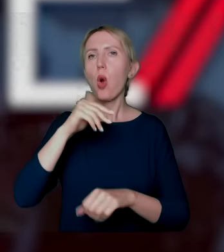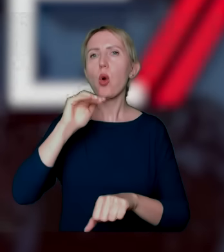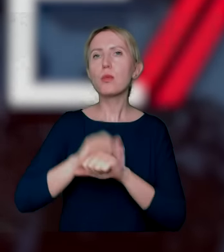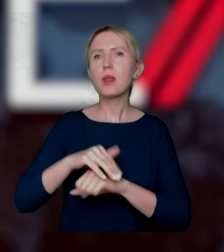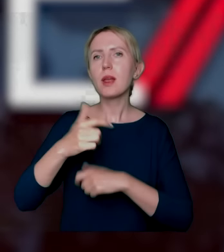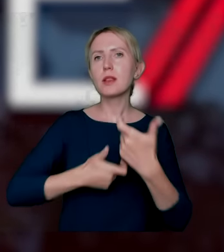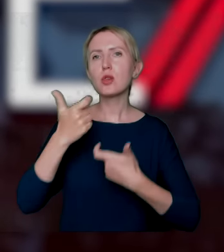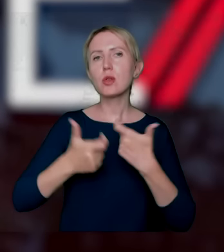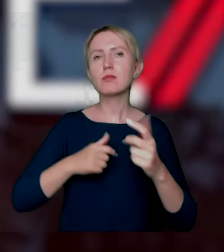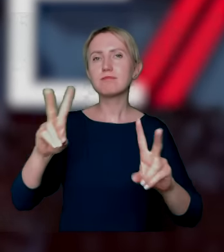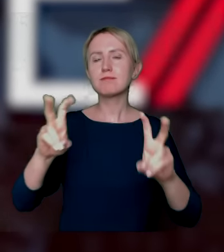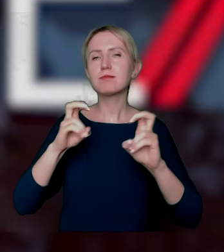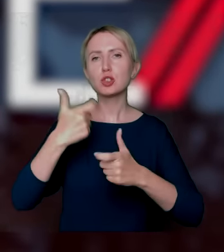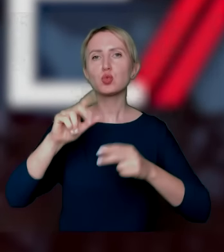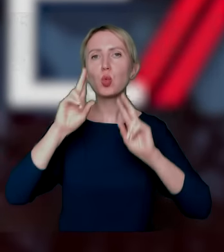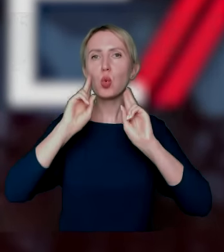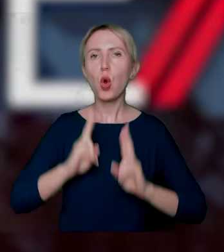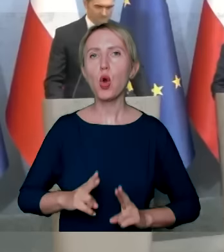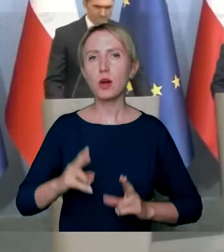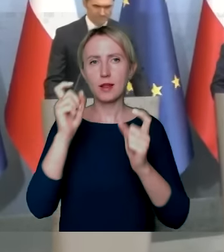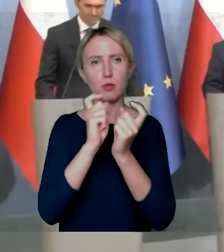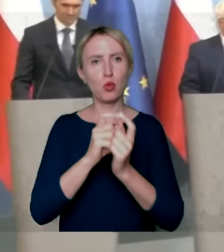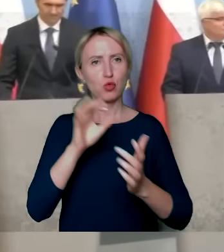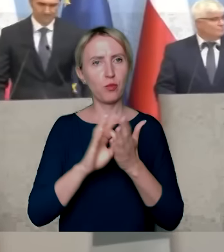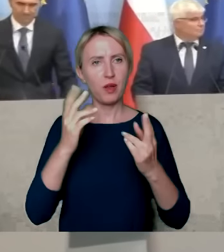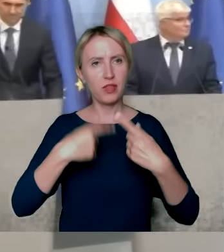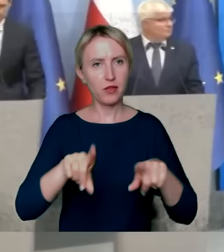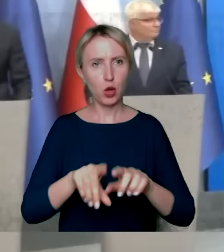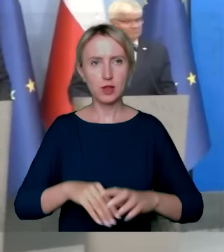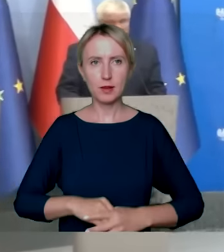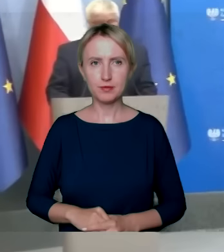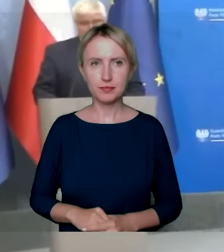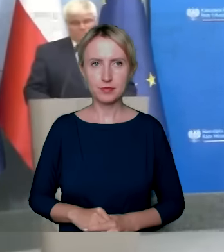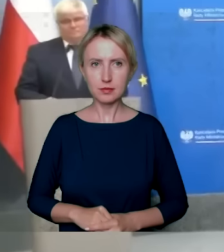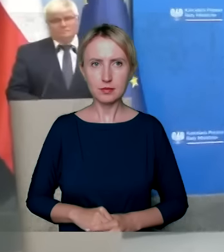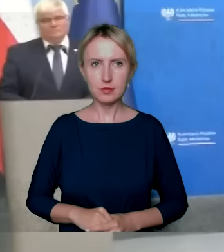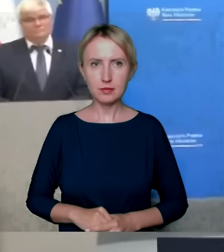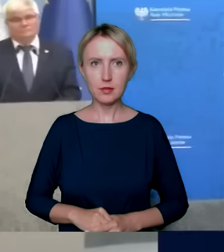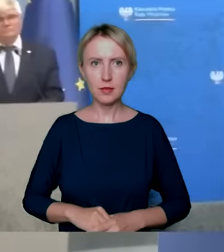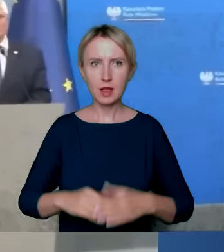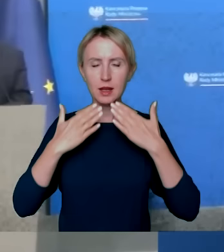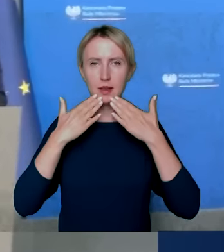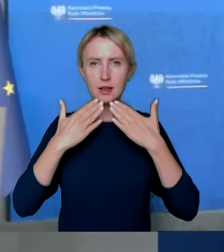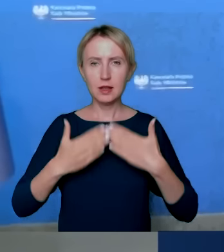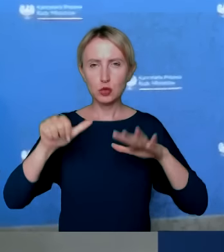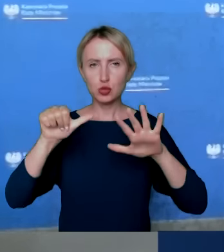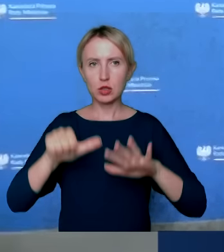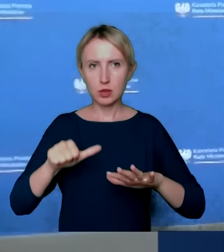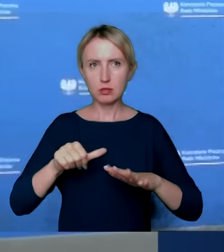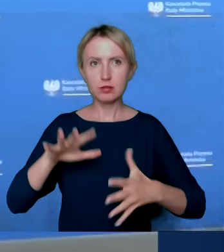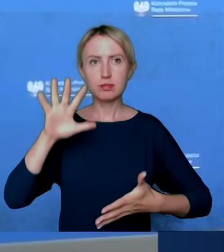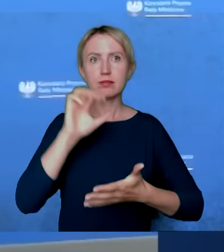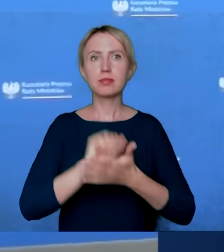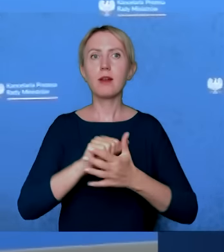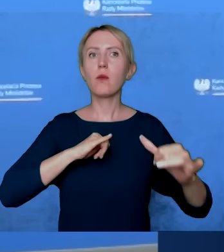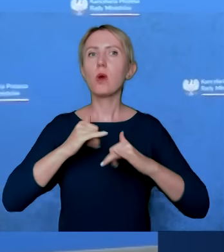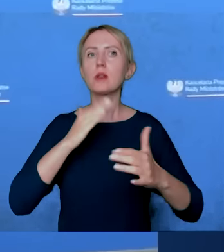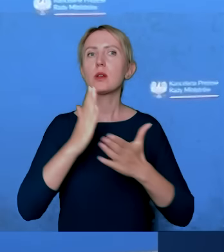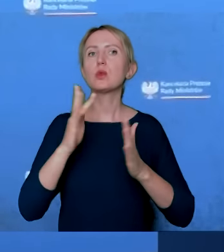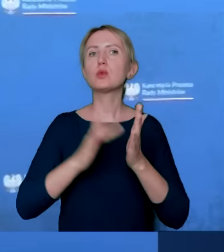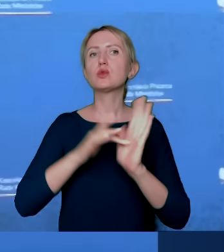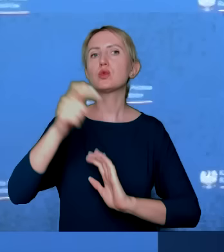tzw. 100 konkretach. Bardzo proszę. Dziękuję bardzo. Ponad pół roku po objęciu władzy Donald Tusk wreszcie wypowiedział się w